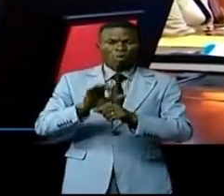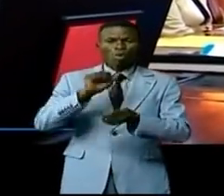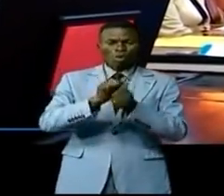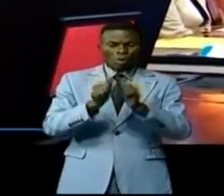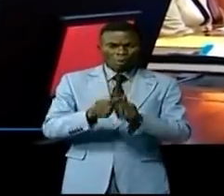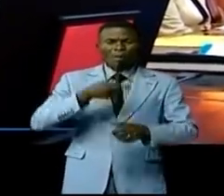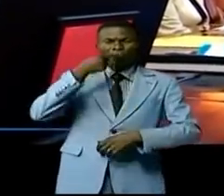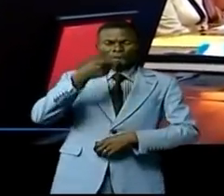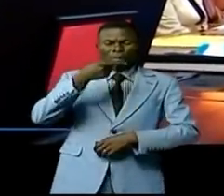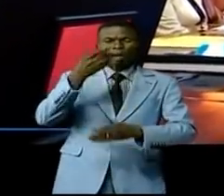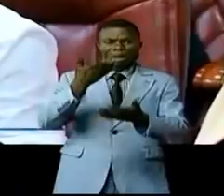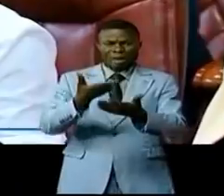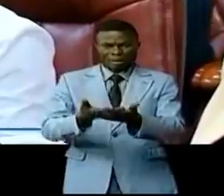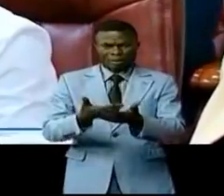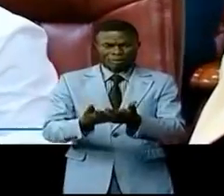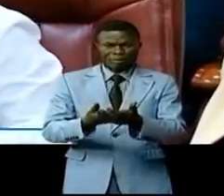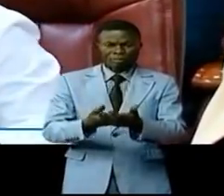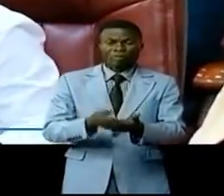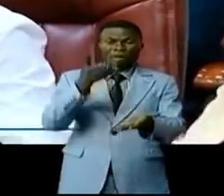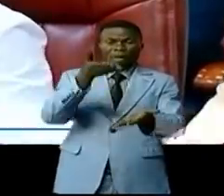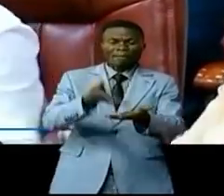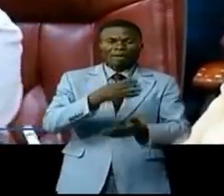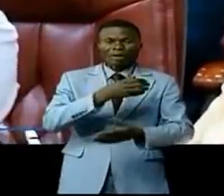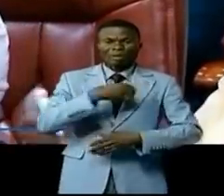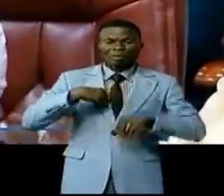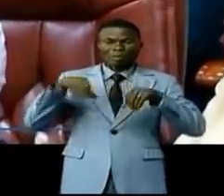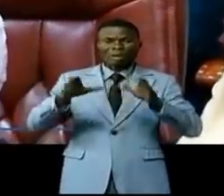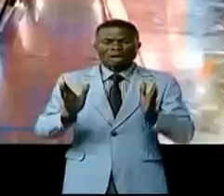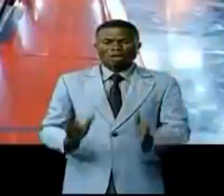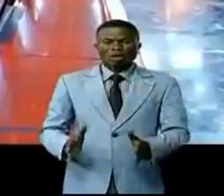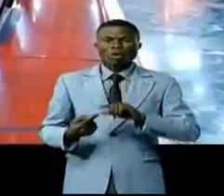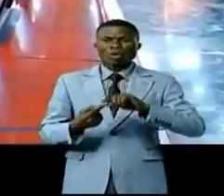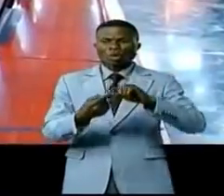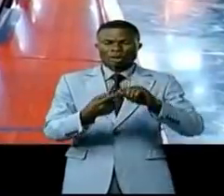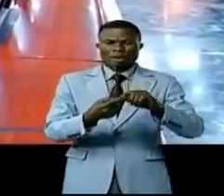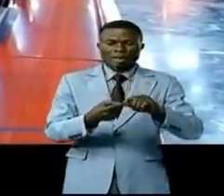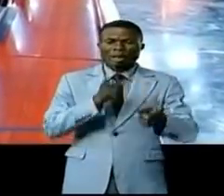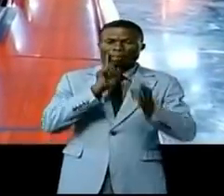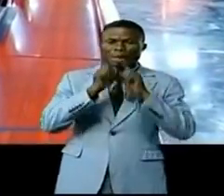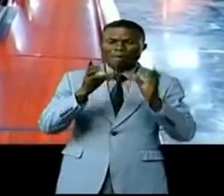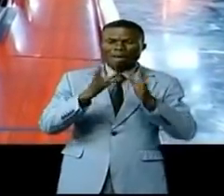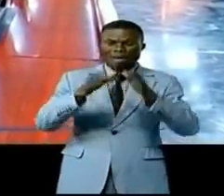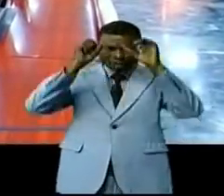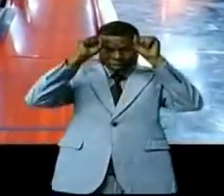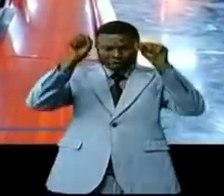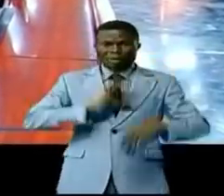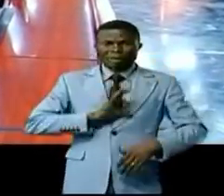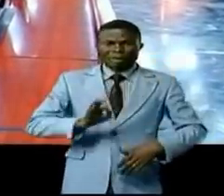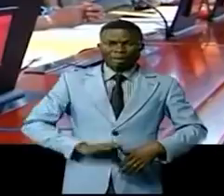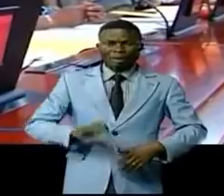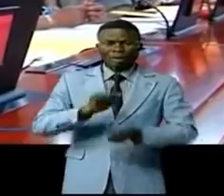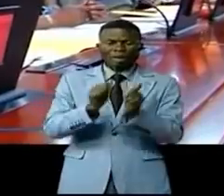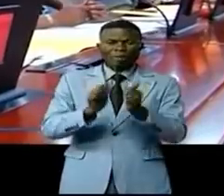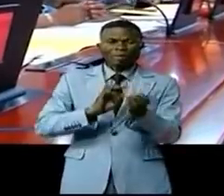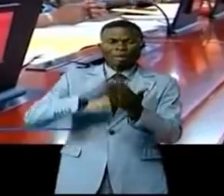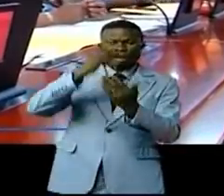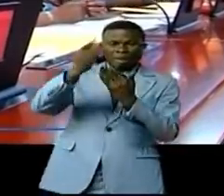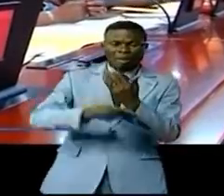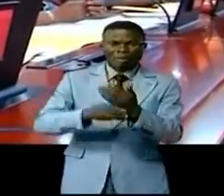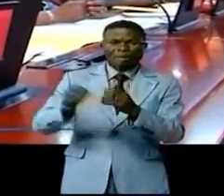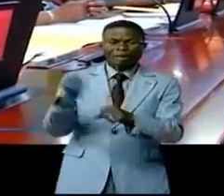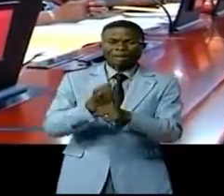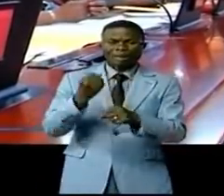de cette rencontre. L'échantillon des femmes congolaises d'exception a partagé avec le chef de l'État sur le bilan de son exercice